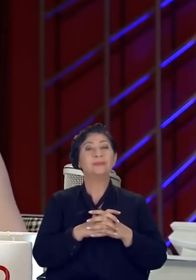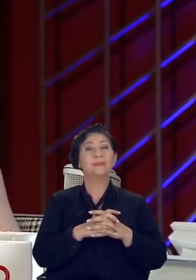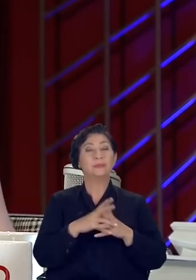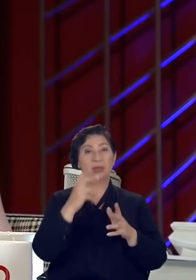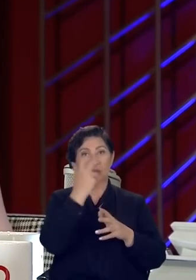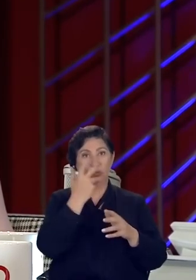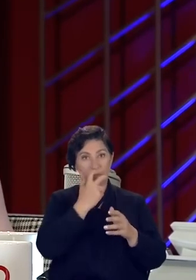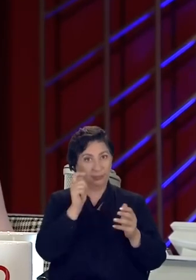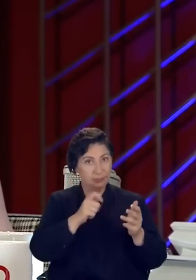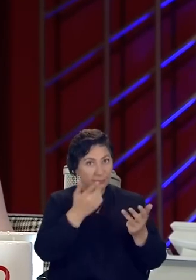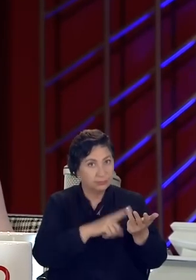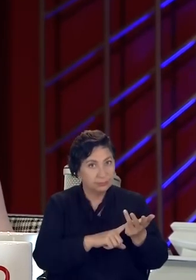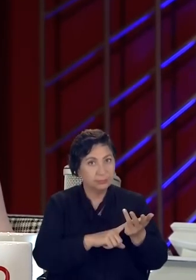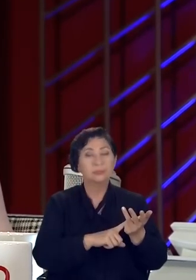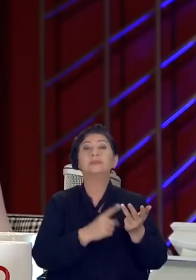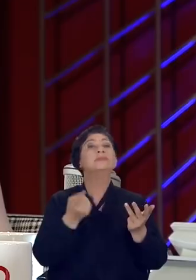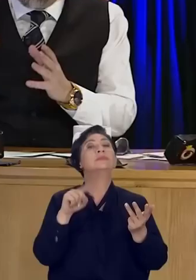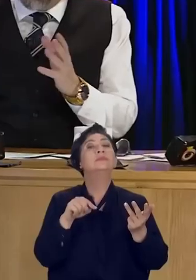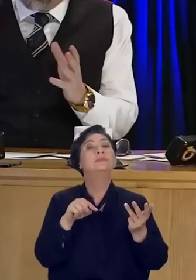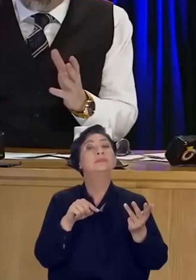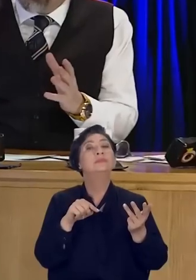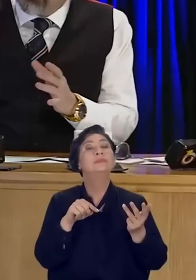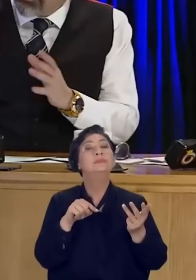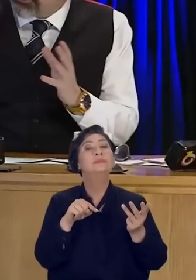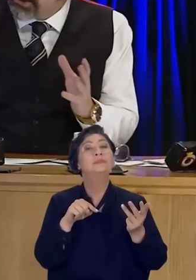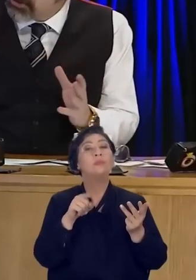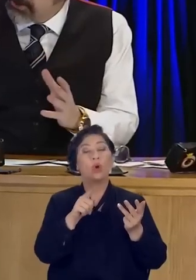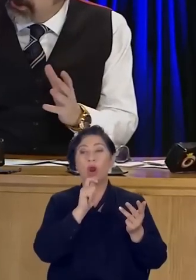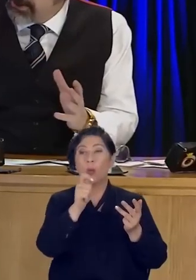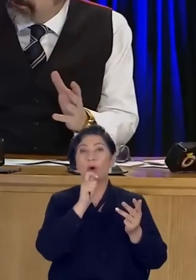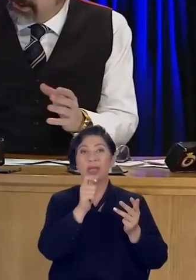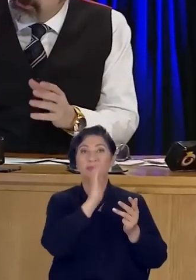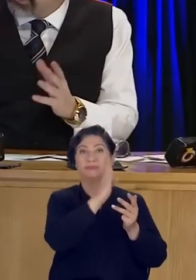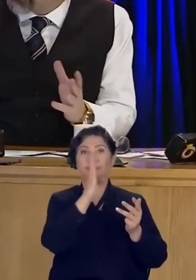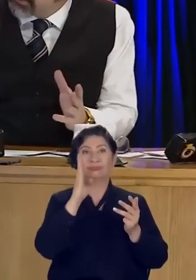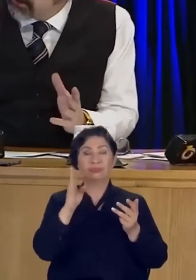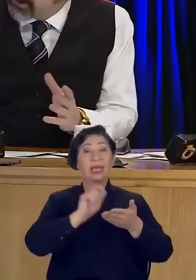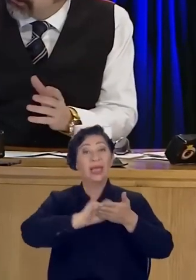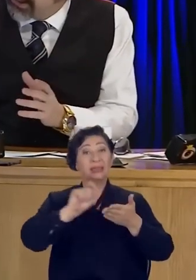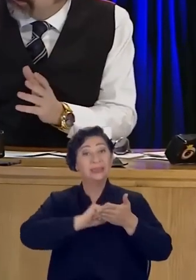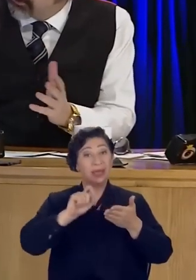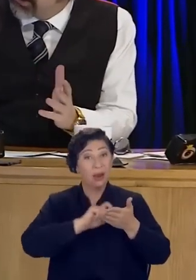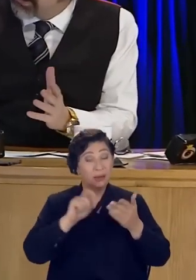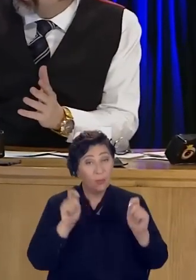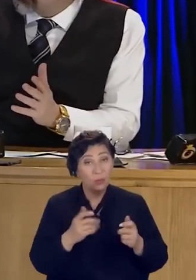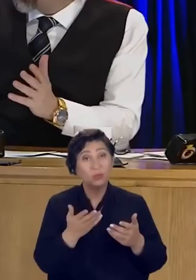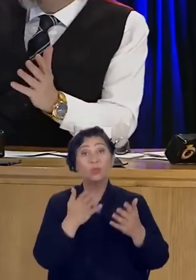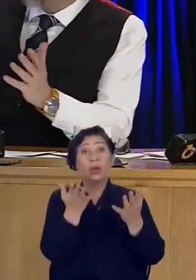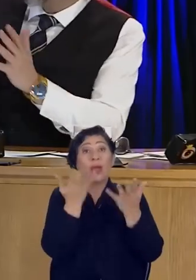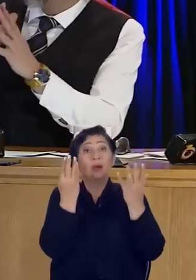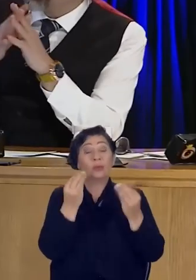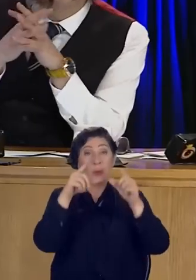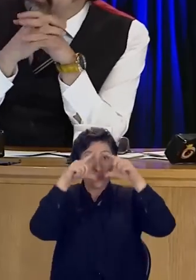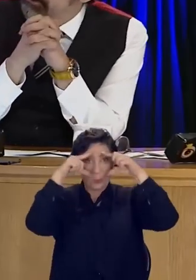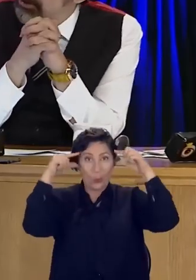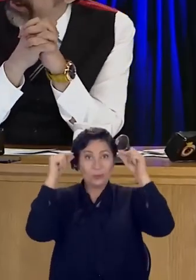kere müzisyenlik var. Sonra bu röportajlar filan var, yazarlık var. Yani bu kadar güzel